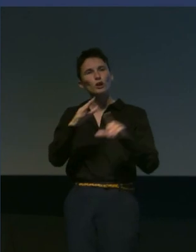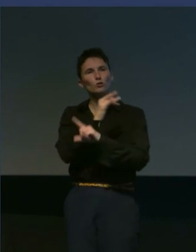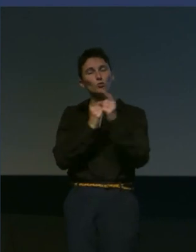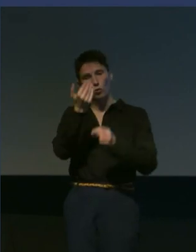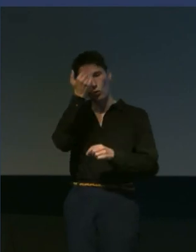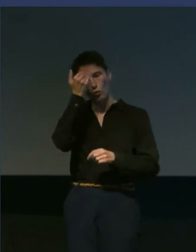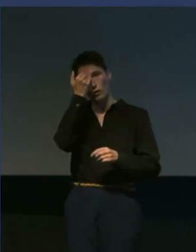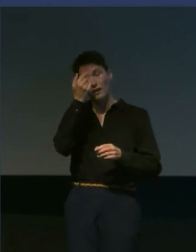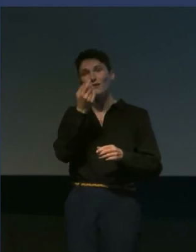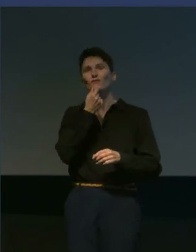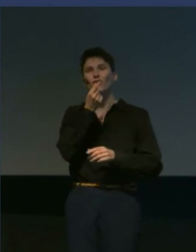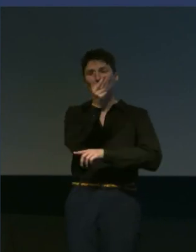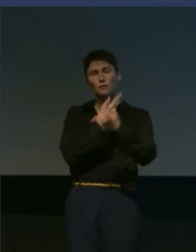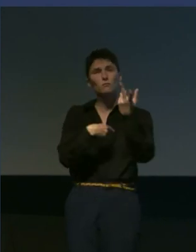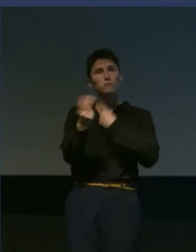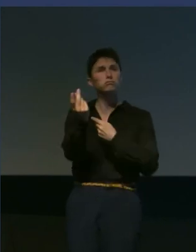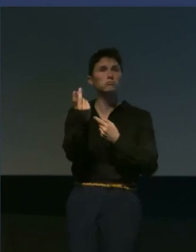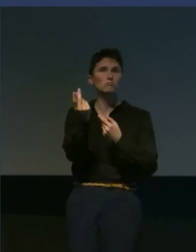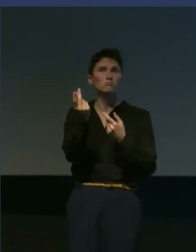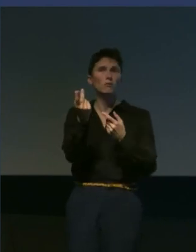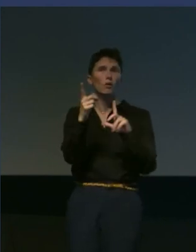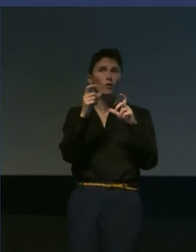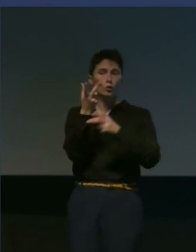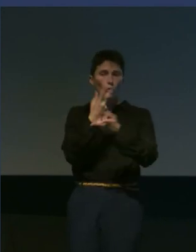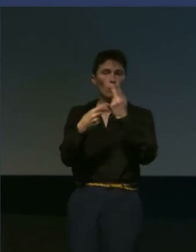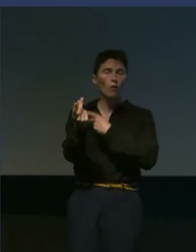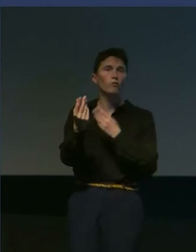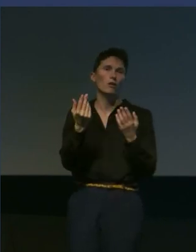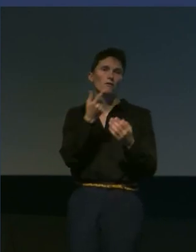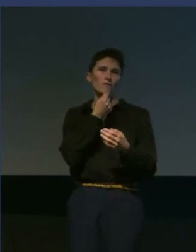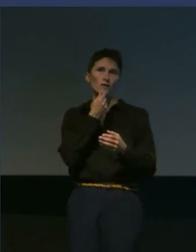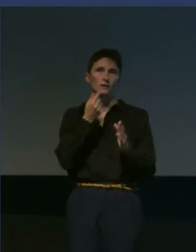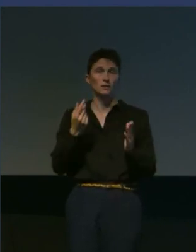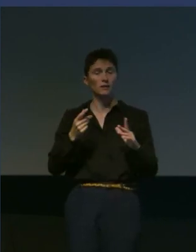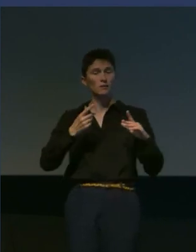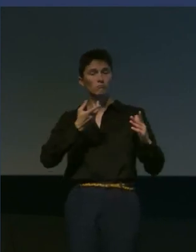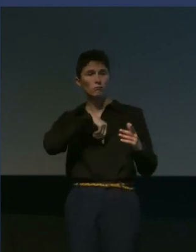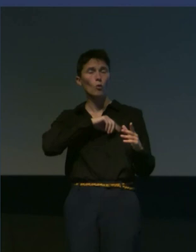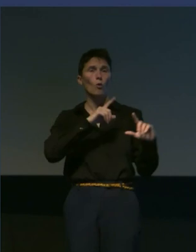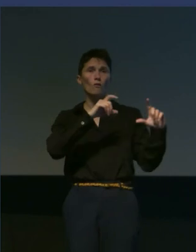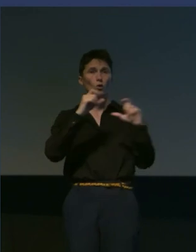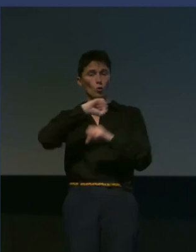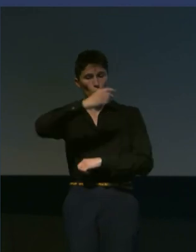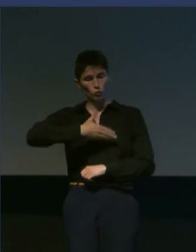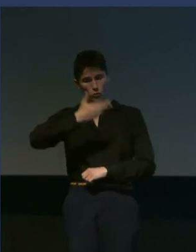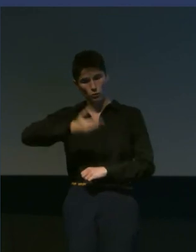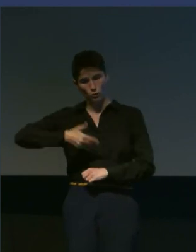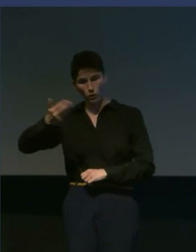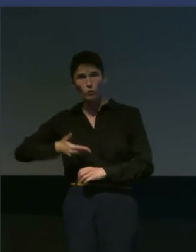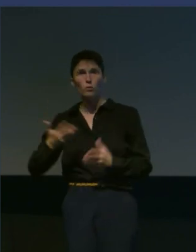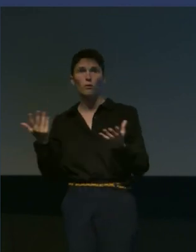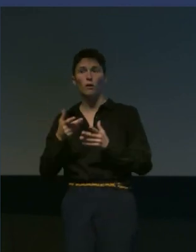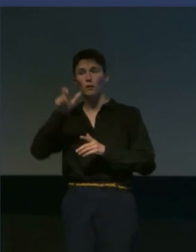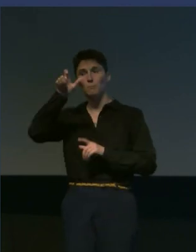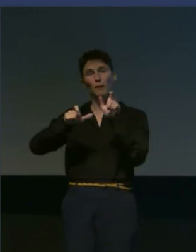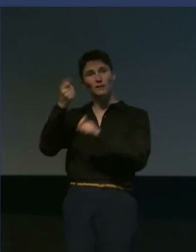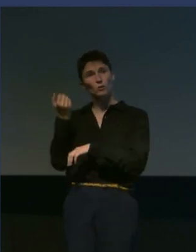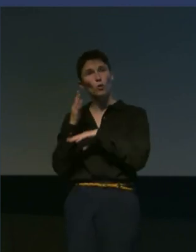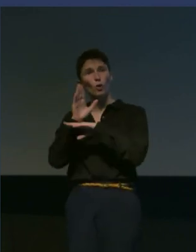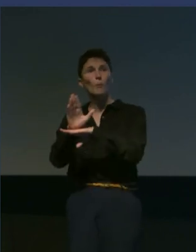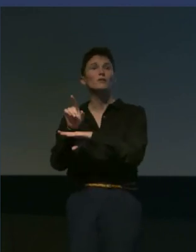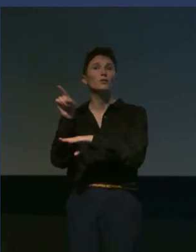facile, donc je peux envoyer, de le retrouver et de lui envoyer des photos. Et donc, on a eu pas mal de photos des